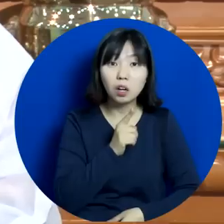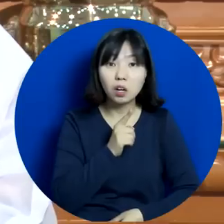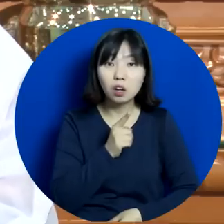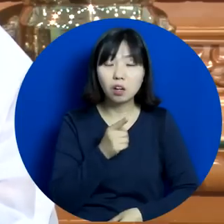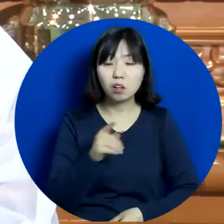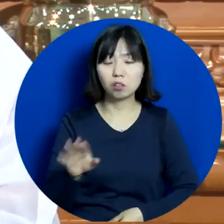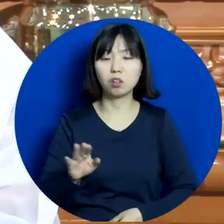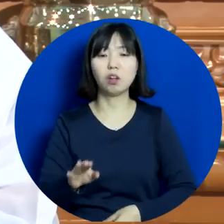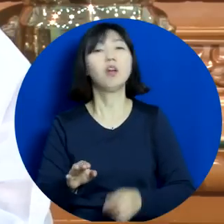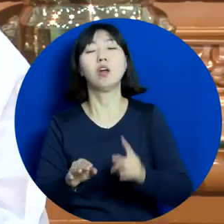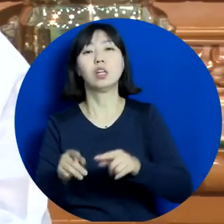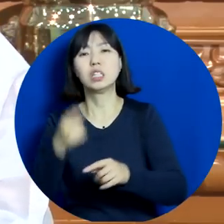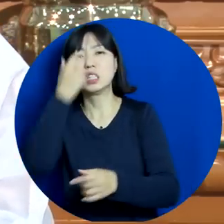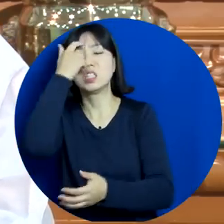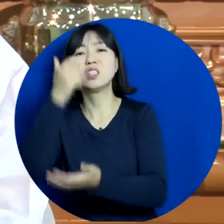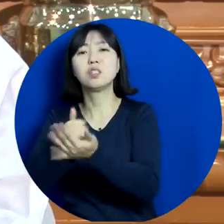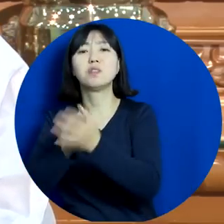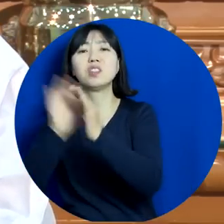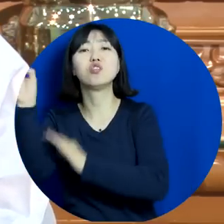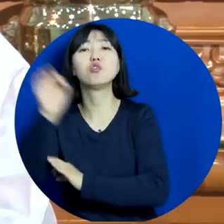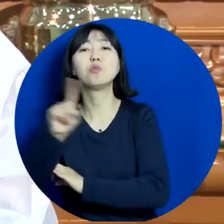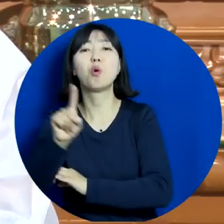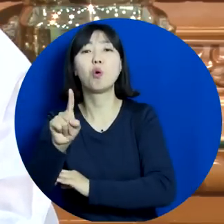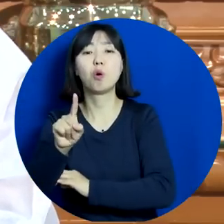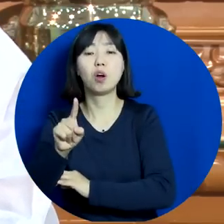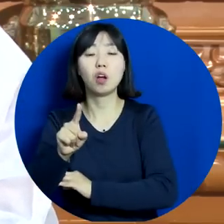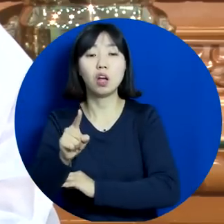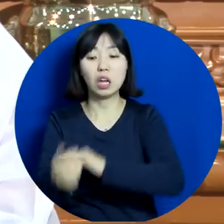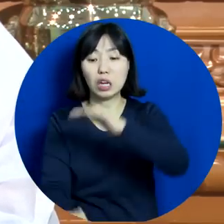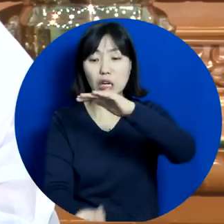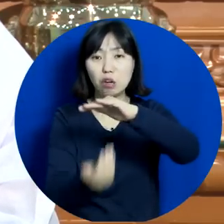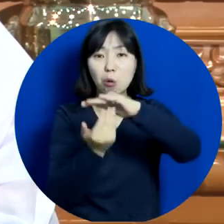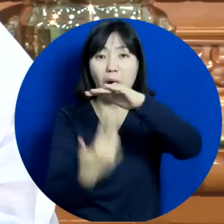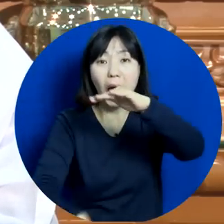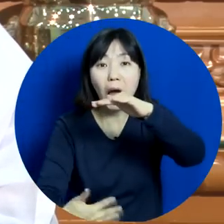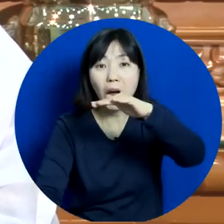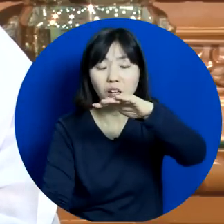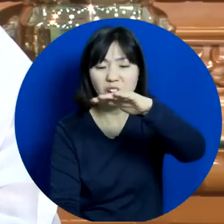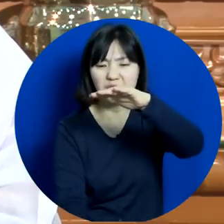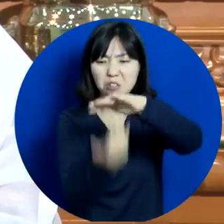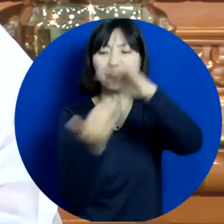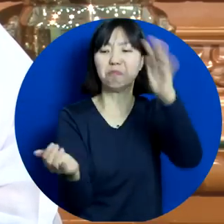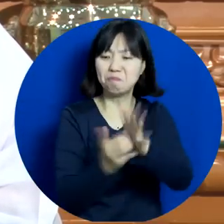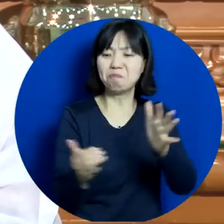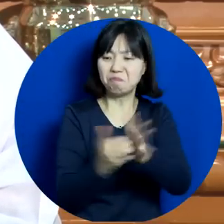안 된 게 된 것 같은 착각에 빠져요. 그래서 이 둘 다 상에 집착한다.